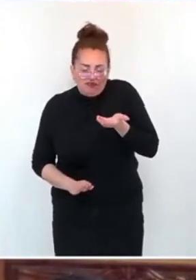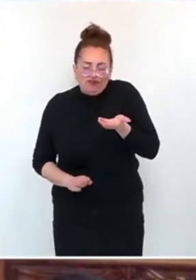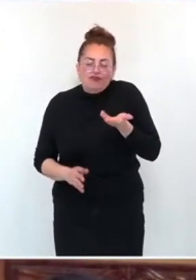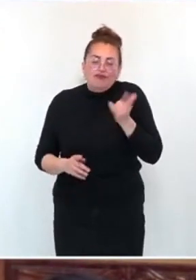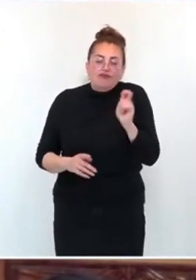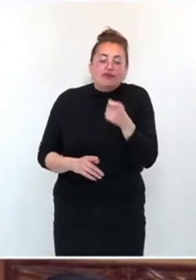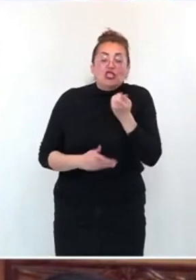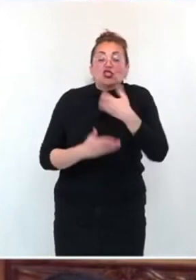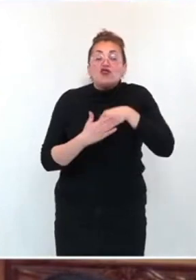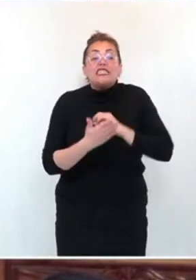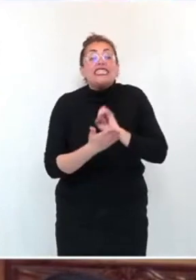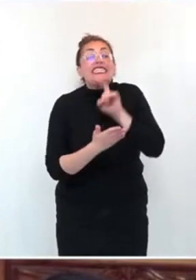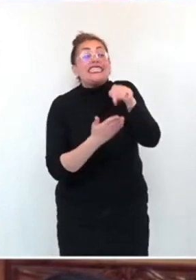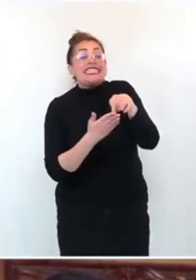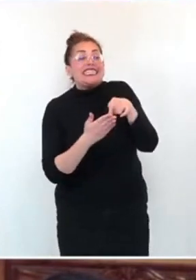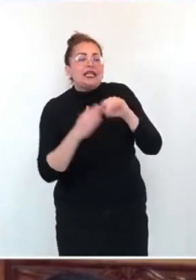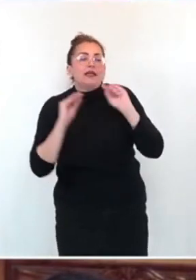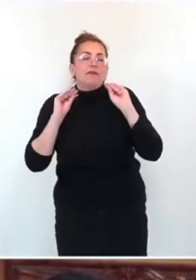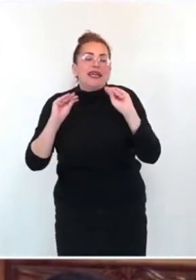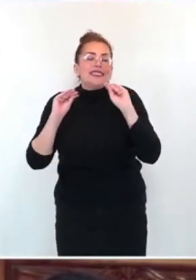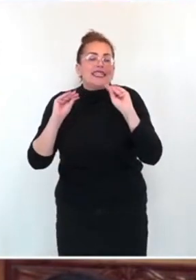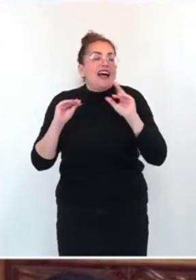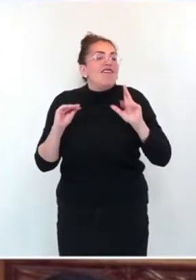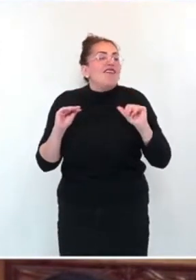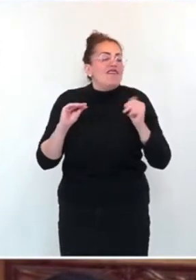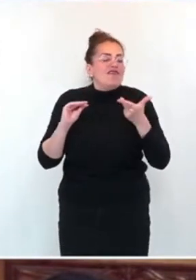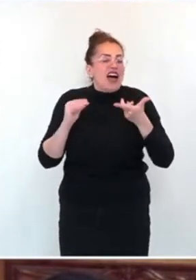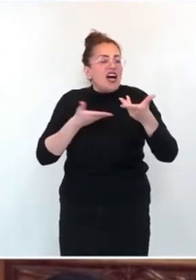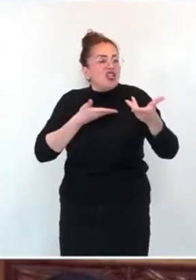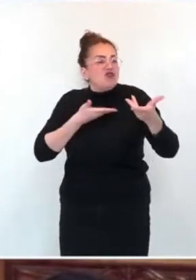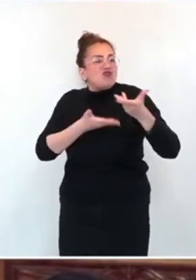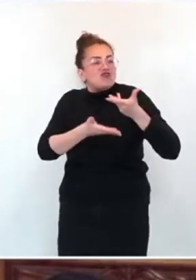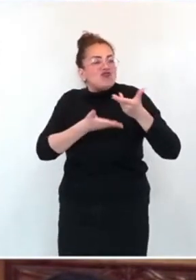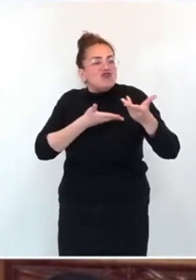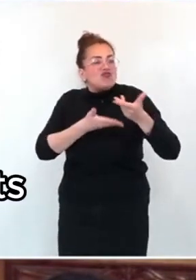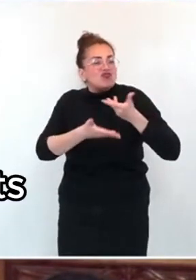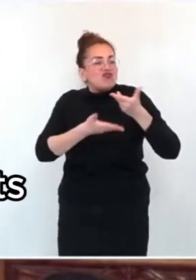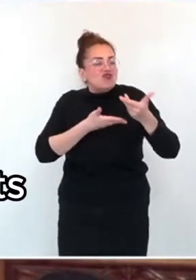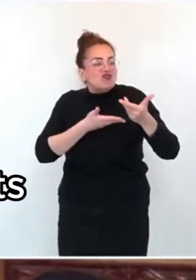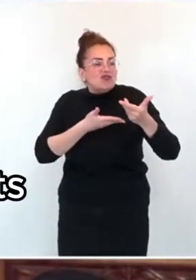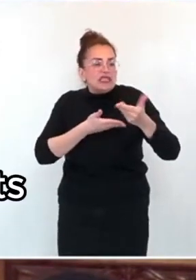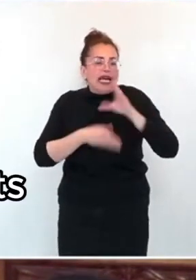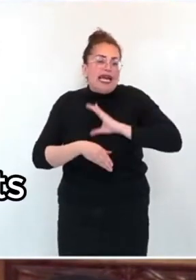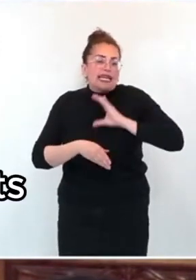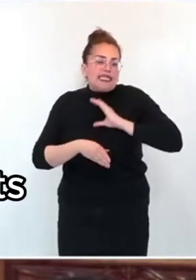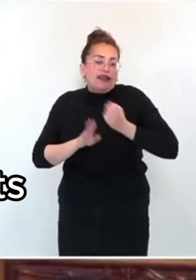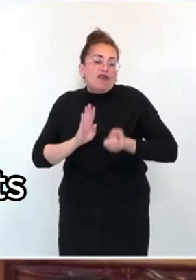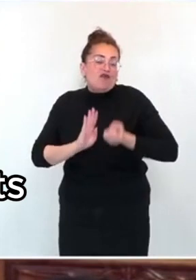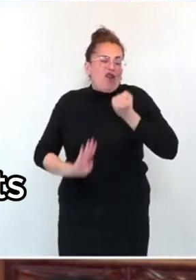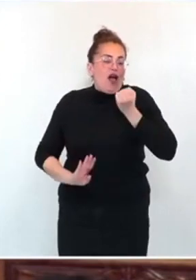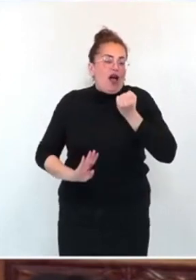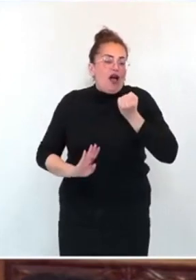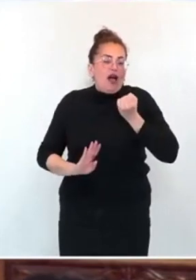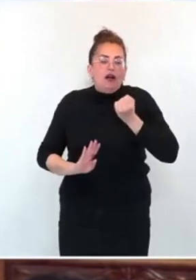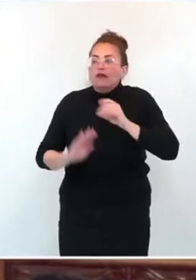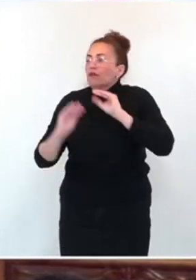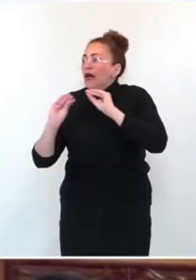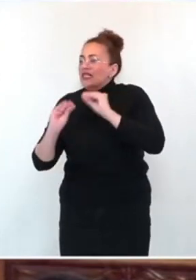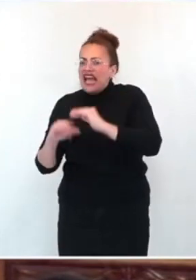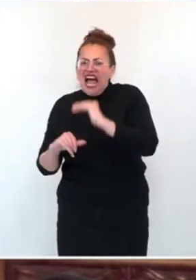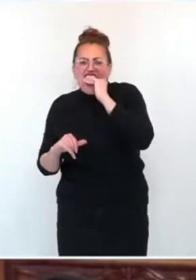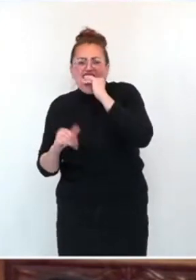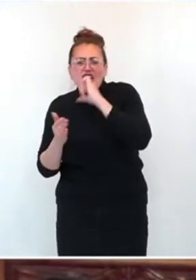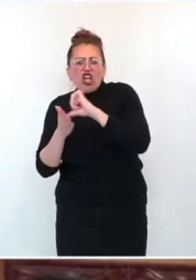l'opérateur des futurs commerces qui seront installés, de manière à éviter, limiter la concurrence avec des commerces déjà existants en